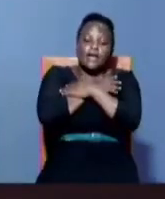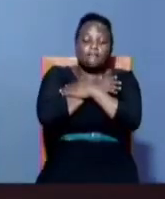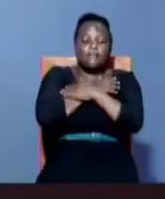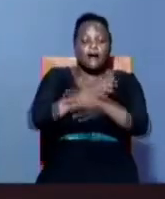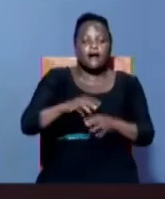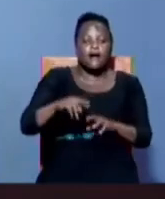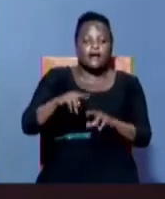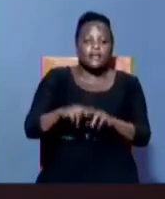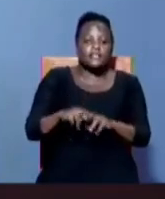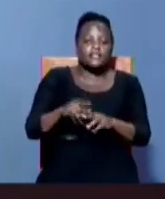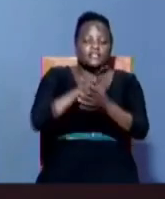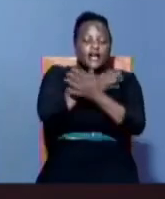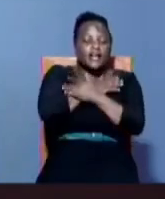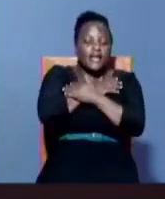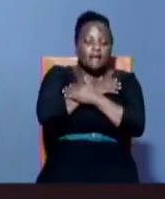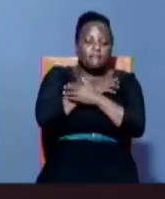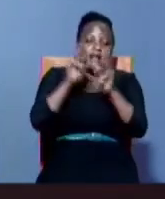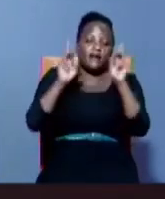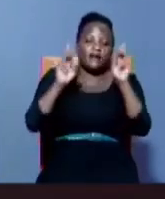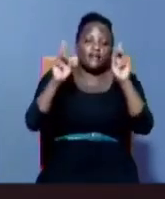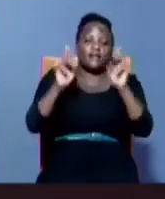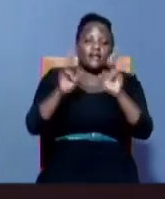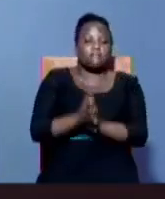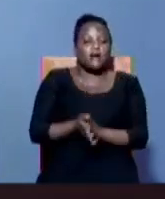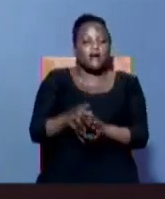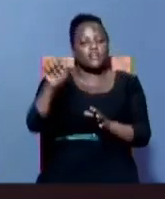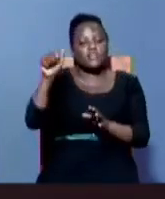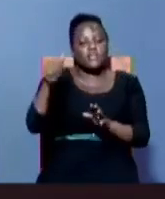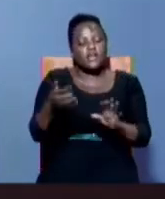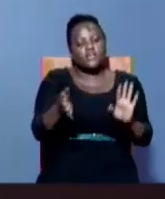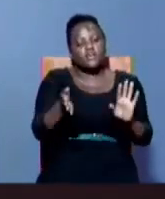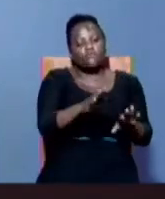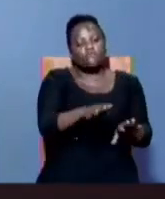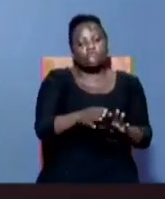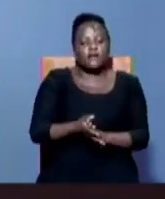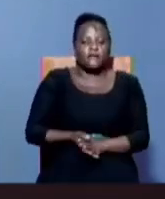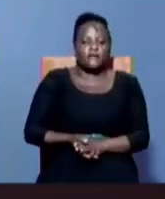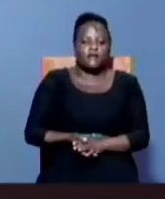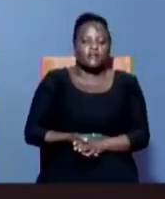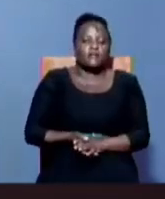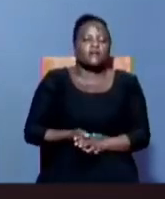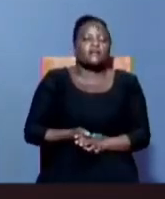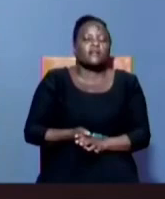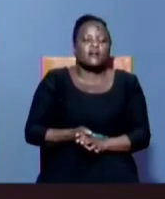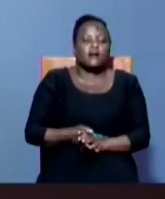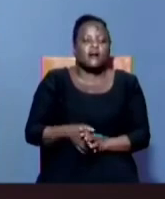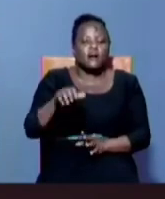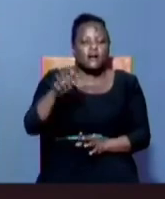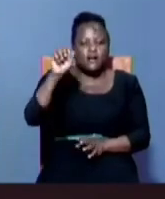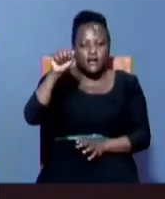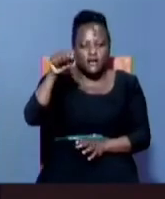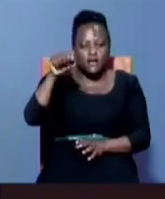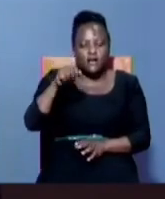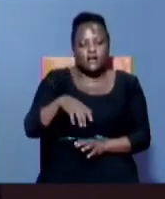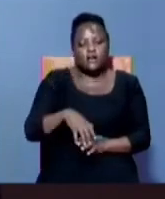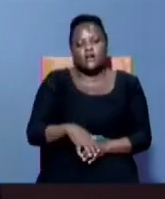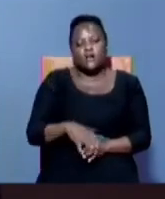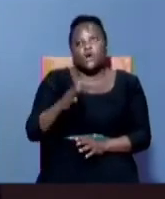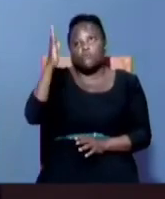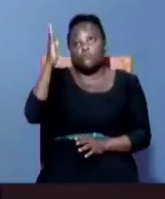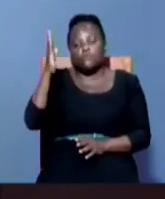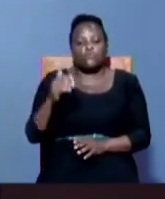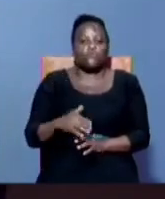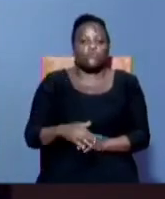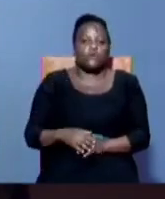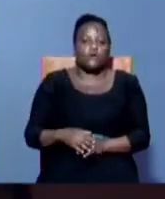cha neema, kiti cha rehema, ndiye aliyekufa. Aha, kumbe Mungu alipoleta wema